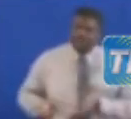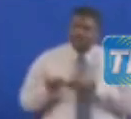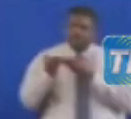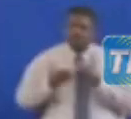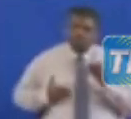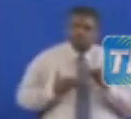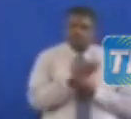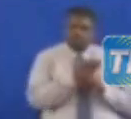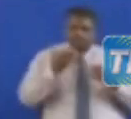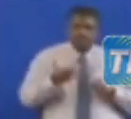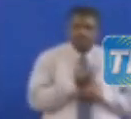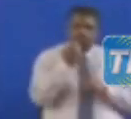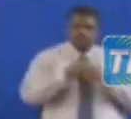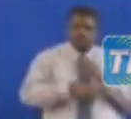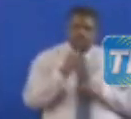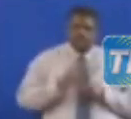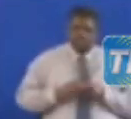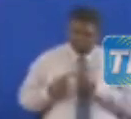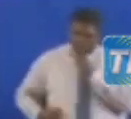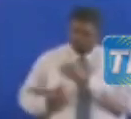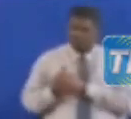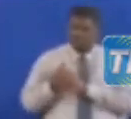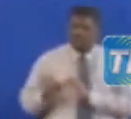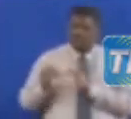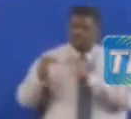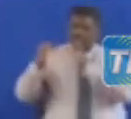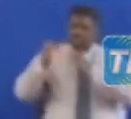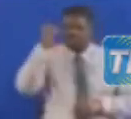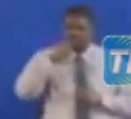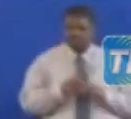kupitia mapato ya ndani kulingana na ngazi ya